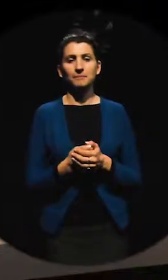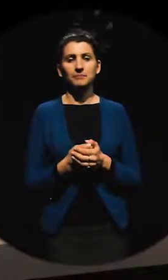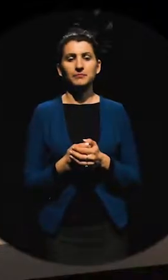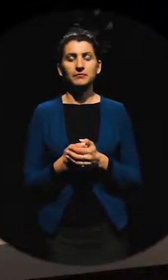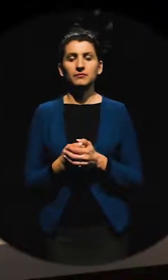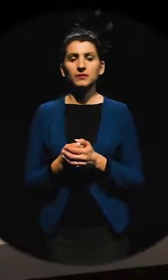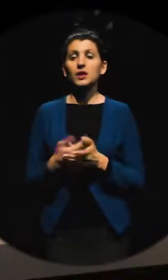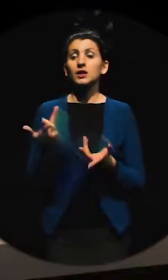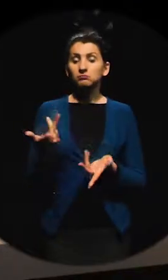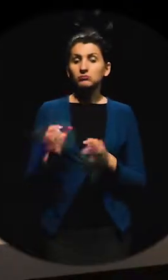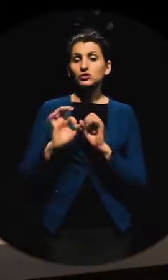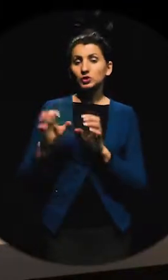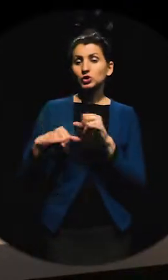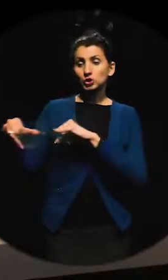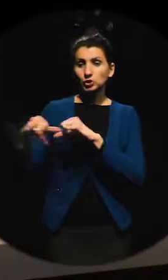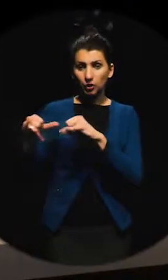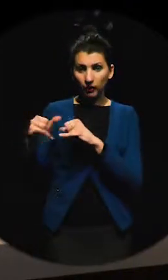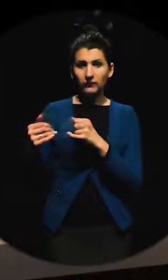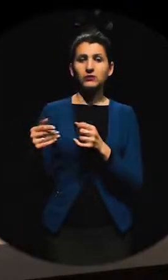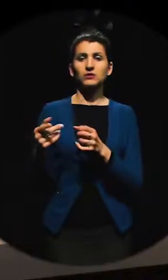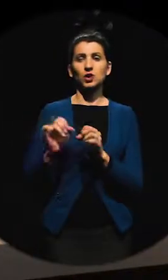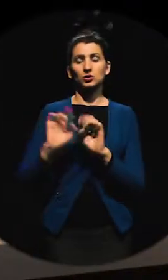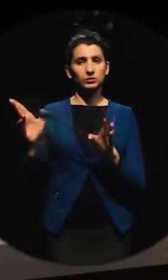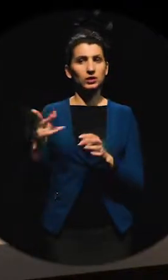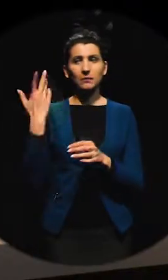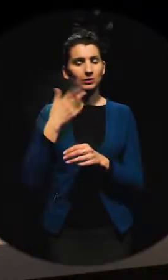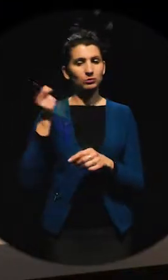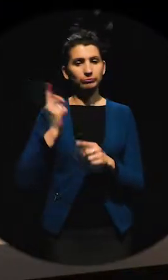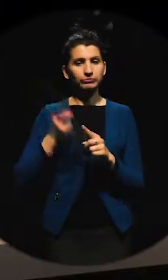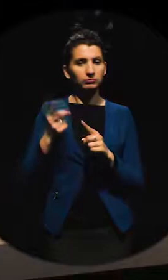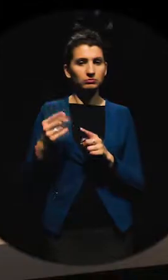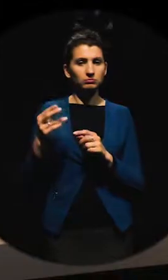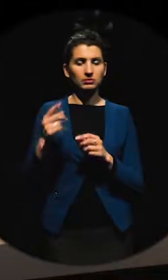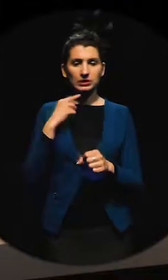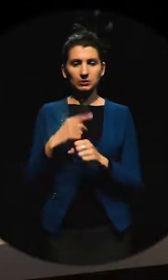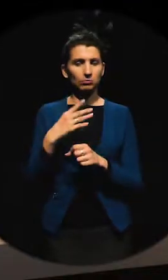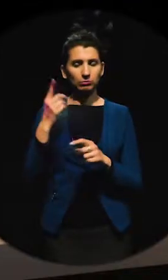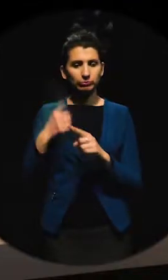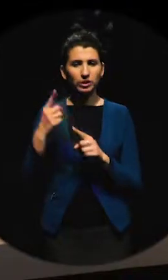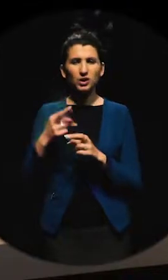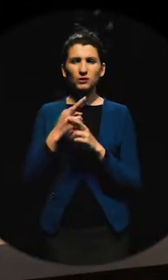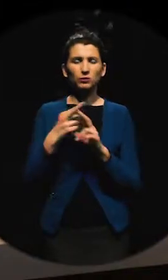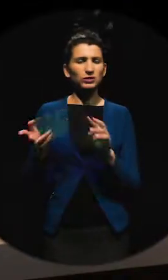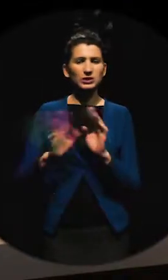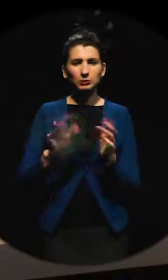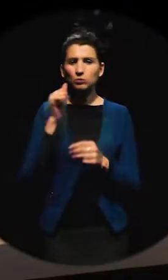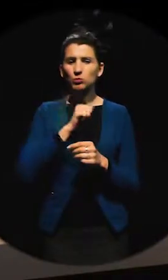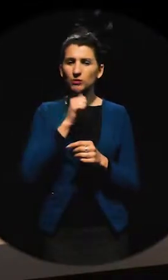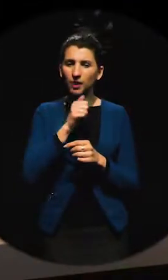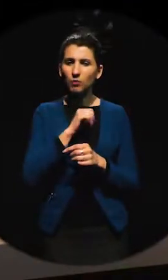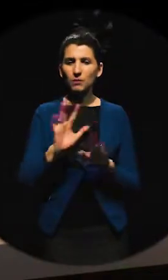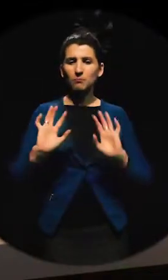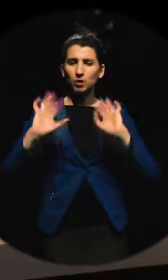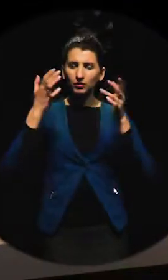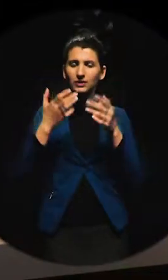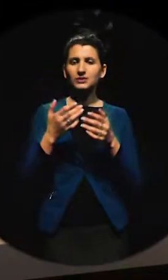Strona rządowa, władze zareagowały oczywiście bardzo stanowczo w tej sytuacji i na różne sposoby próbowały ten protest